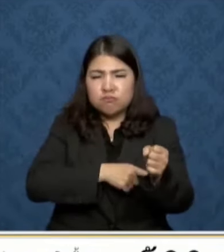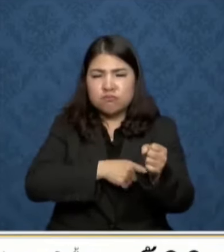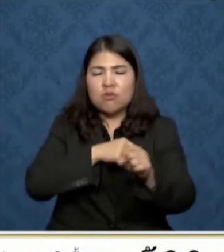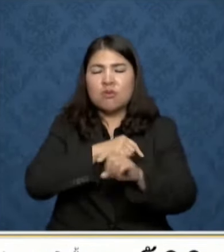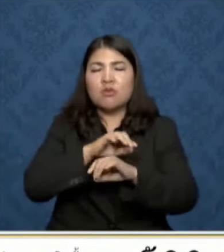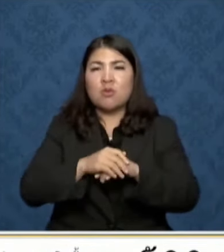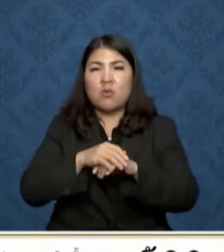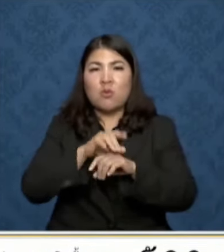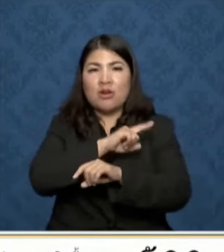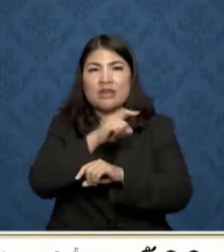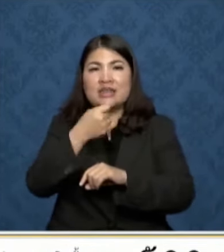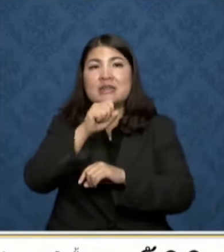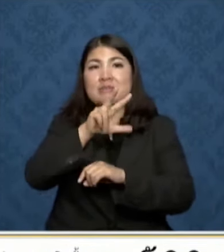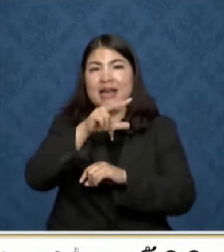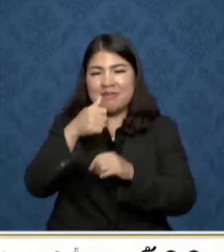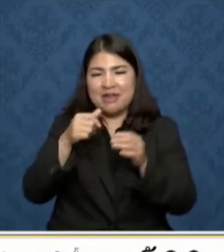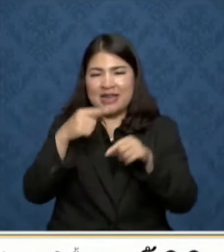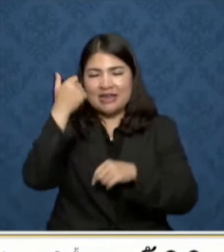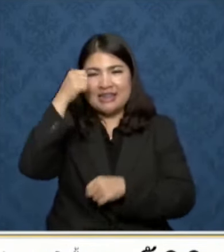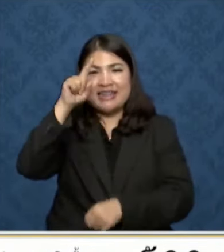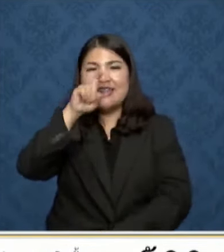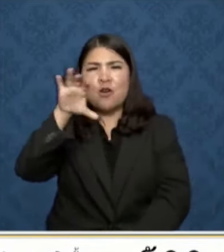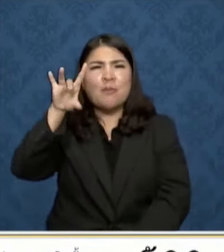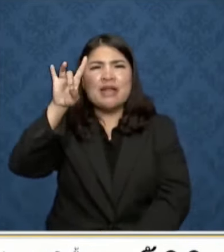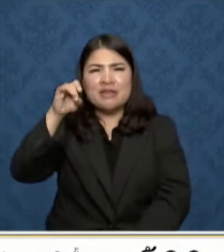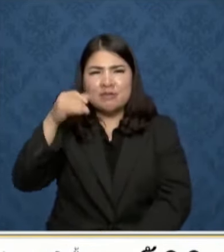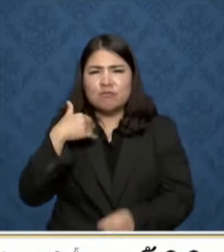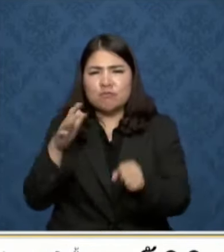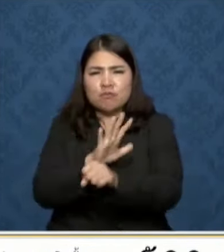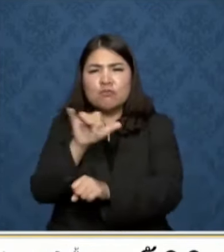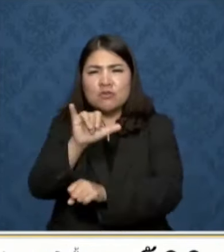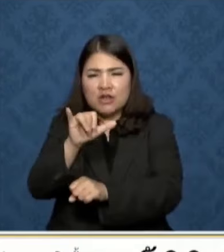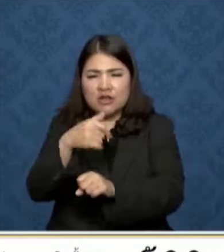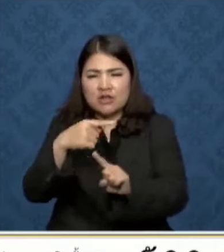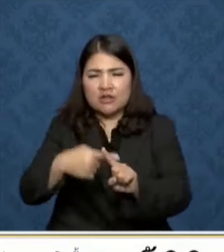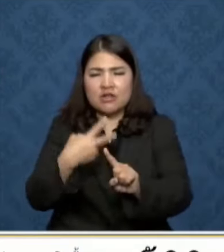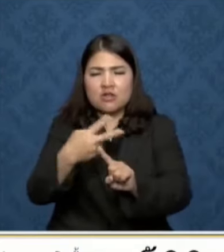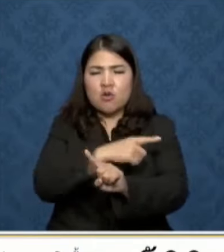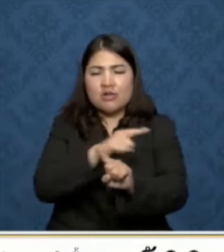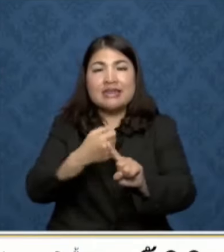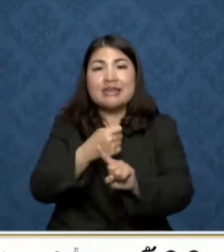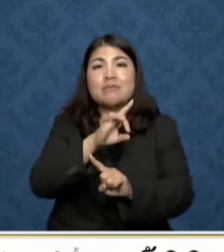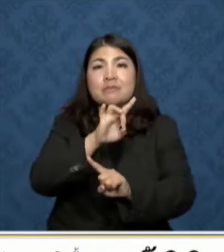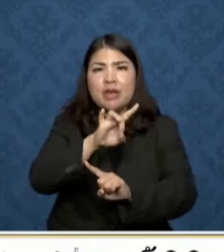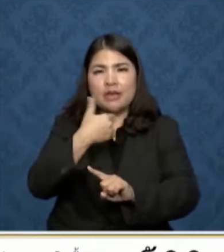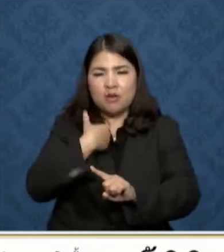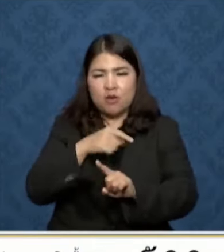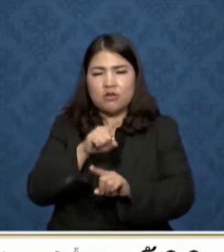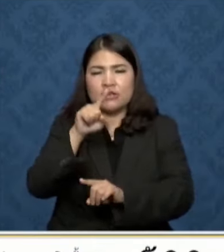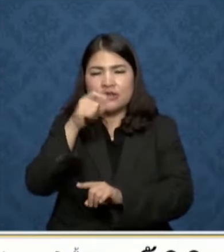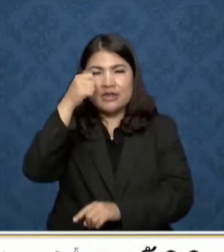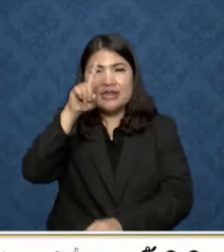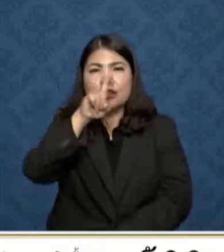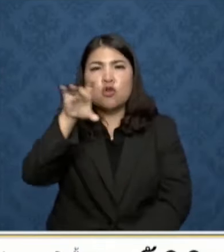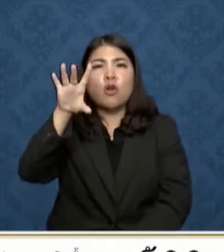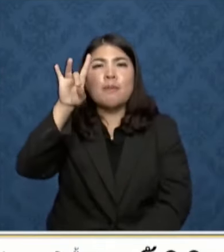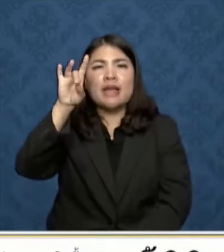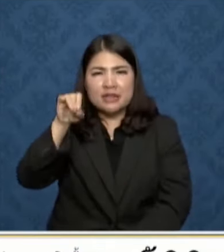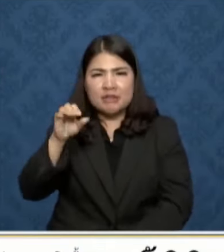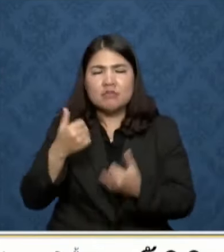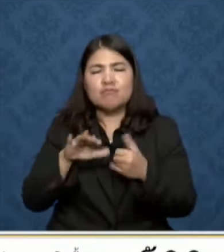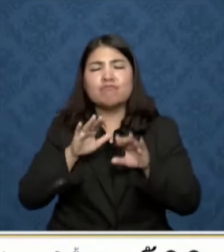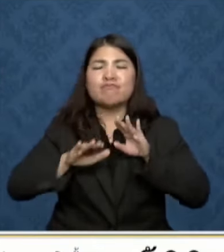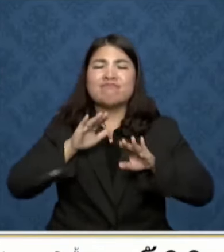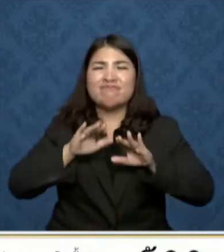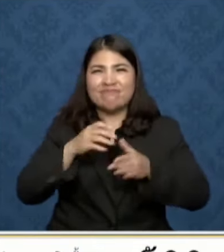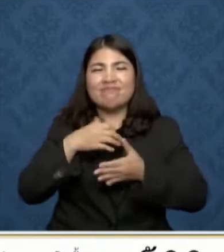Chall กรภา ยไมครบ 180 วนท่านอทแหลง้วก็ 18 กุมภาก็ Axt,เพราวครบ 180 วเป 17 กุภา ครอ